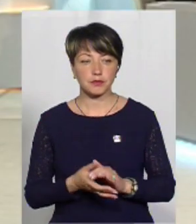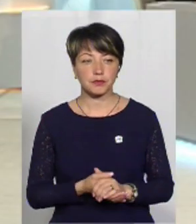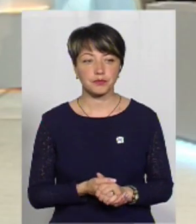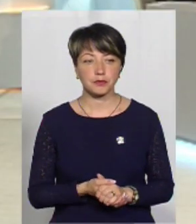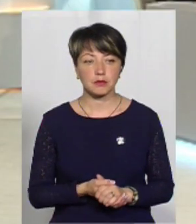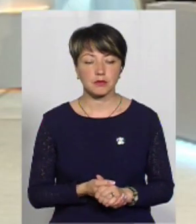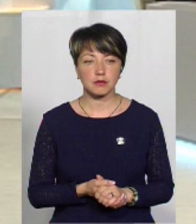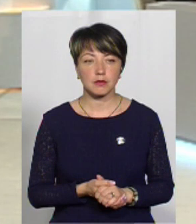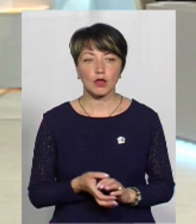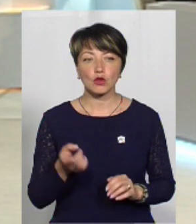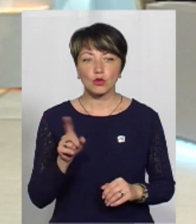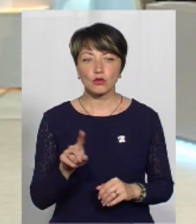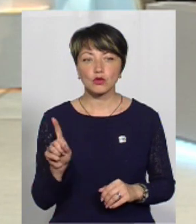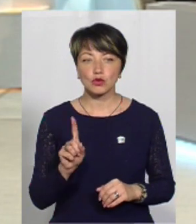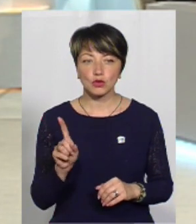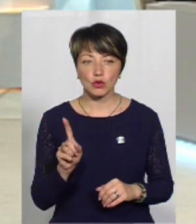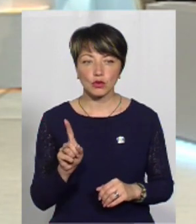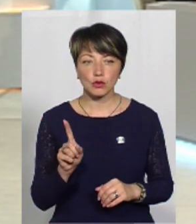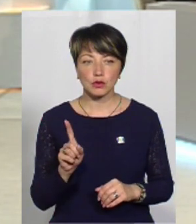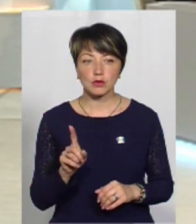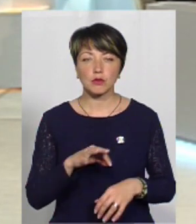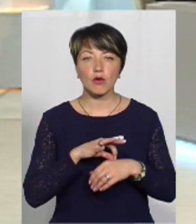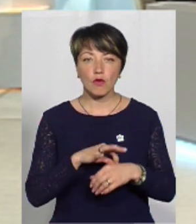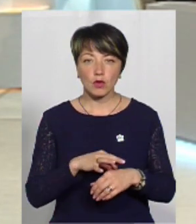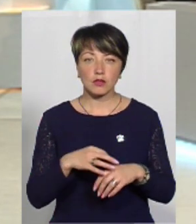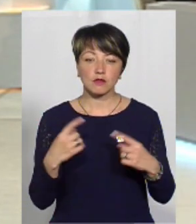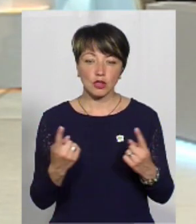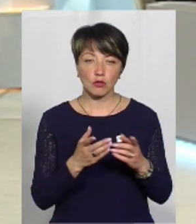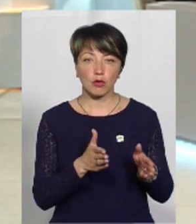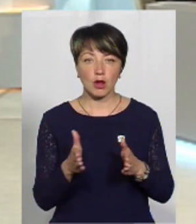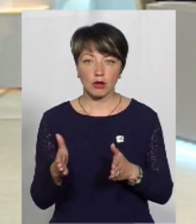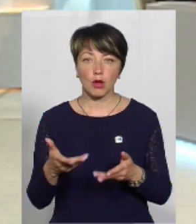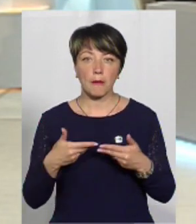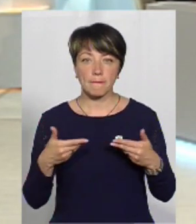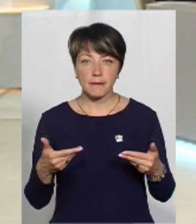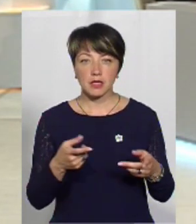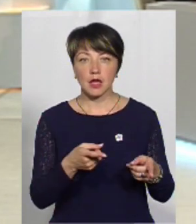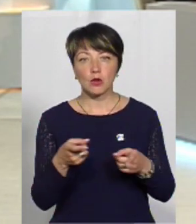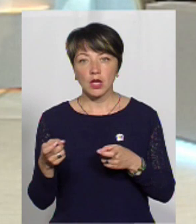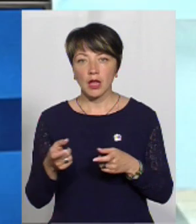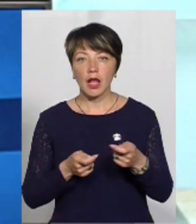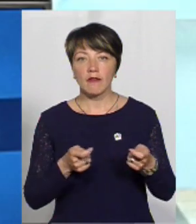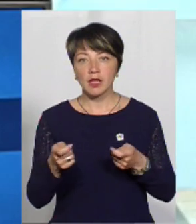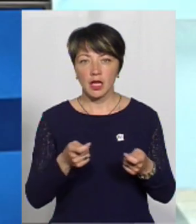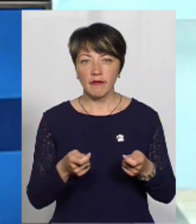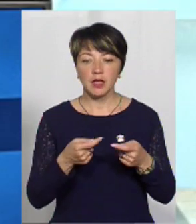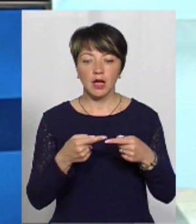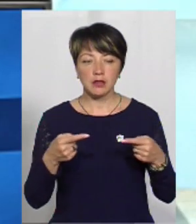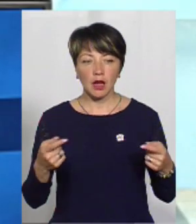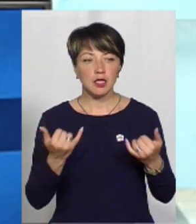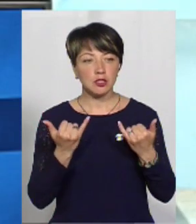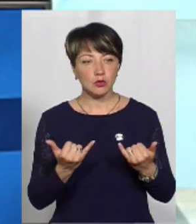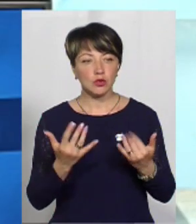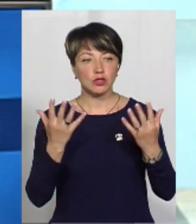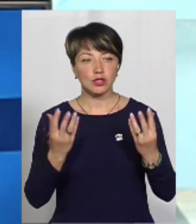ретельна перевірка. Так, більш ретельна, тому що вони проводилися в звичайному порядку. Звичайно, ми залучали там керівників і так далі. На